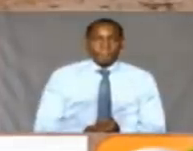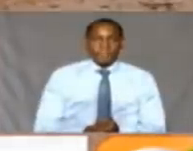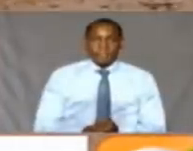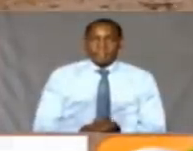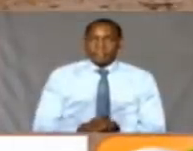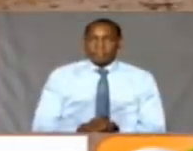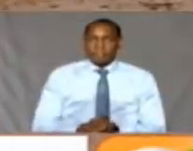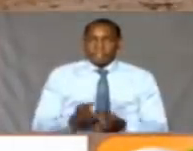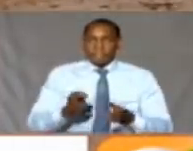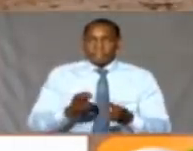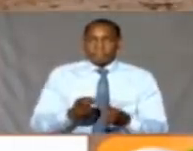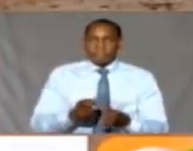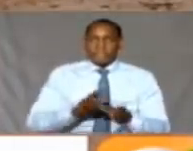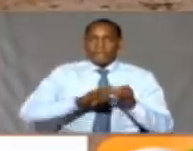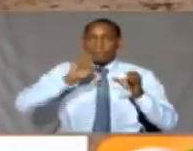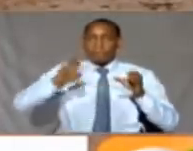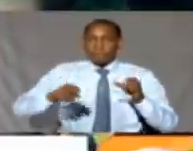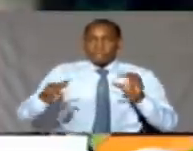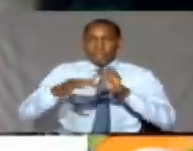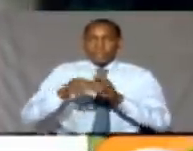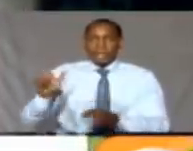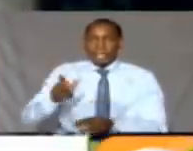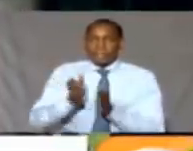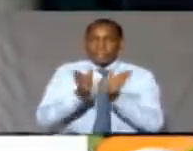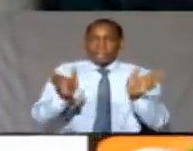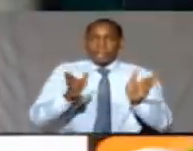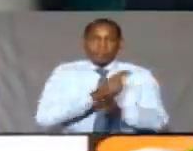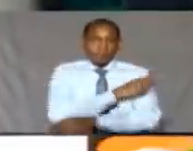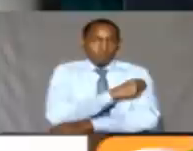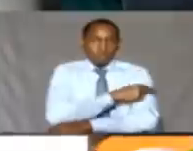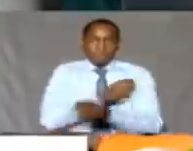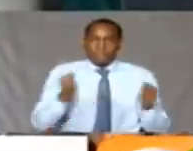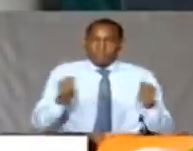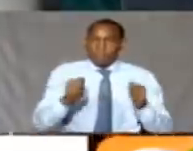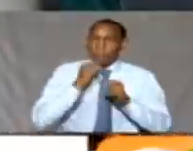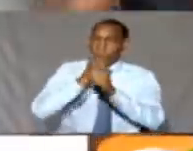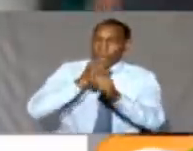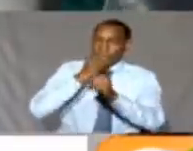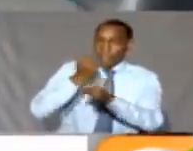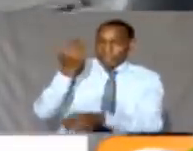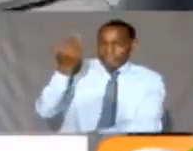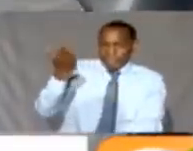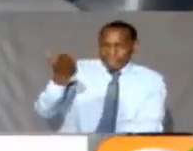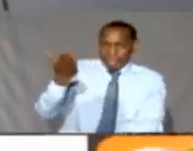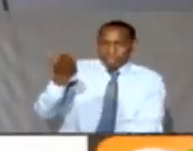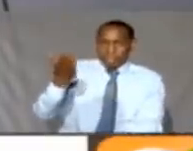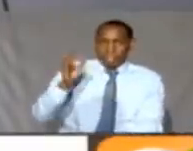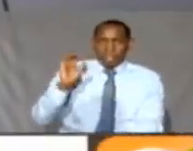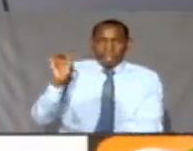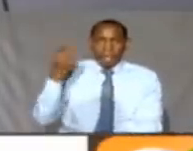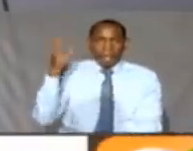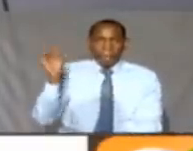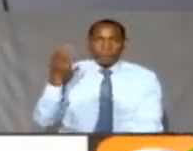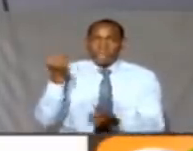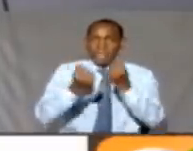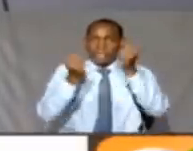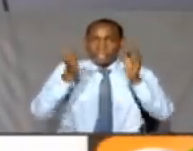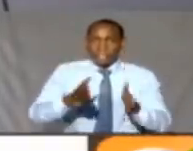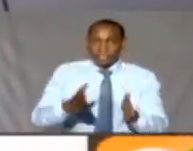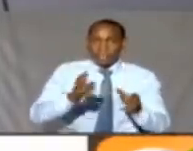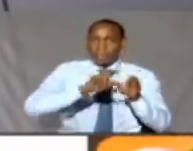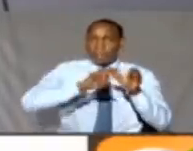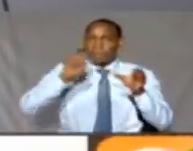Nikatoka hapo nikaenda Laikipia General Hospital na Nyuki, nimefanya kazi huko as ambulance driver. Nikatoka